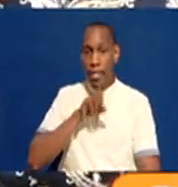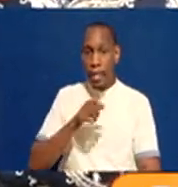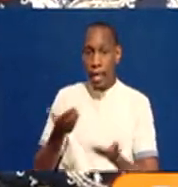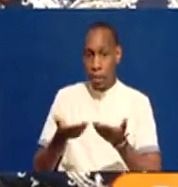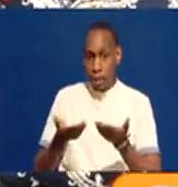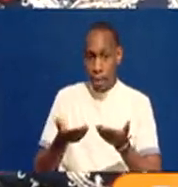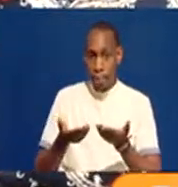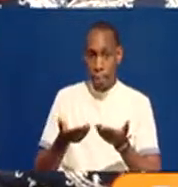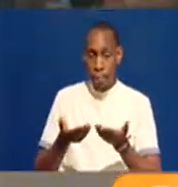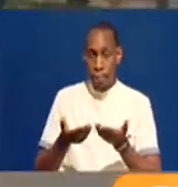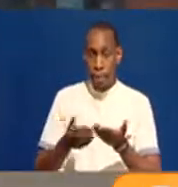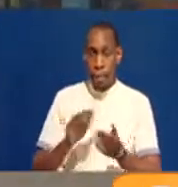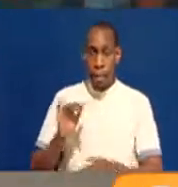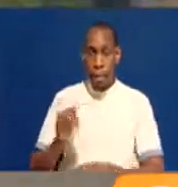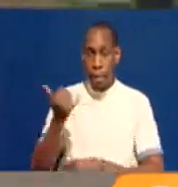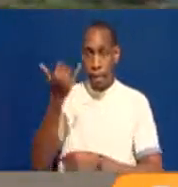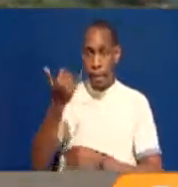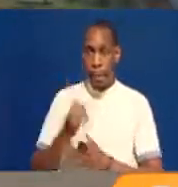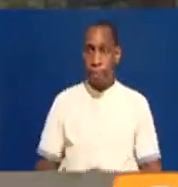iko nini iko isili.